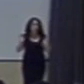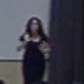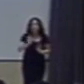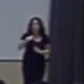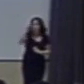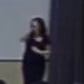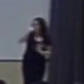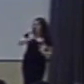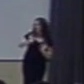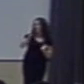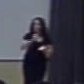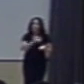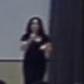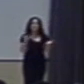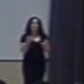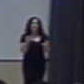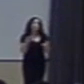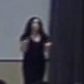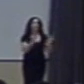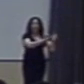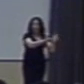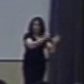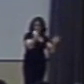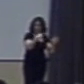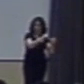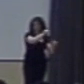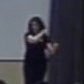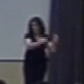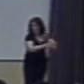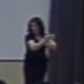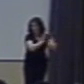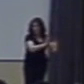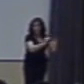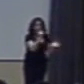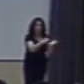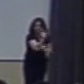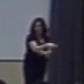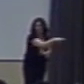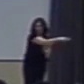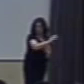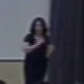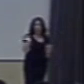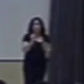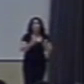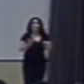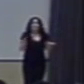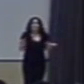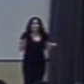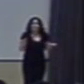des de que existeix mitjans com la ràdio, ha estat present. No? I la ràdio ha estat sempre el mitjà més